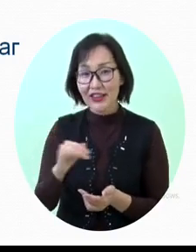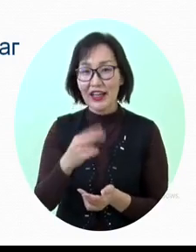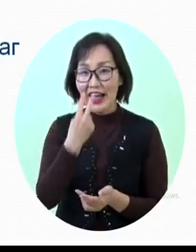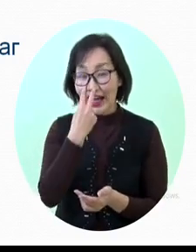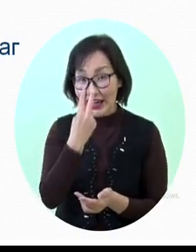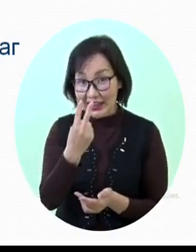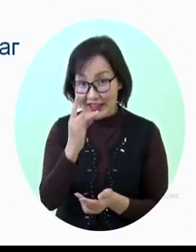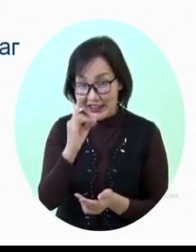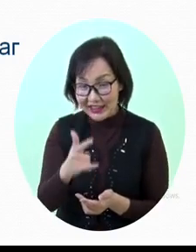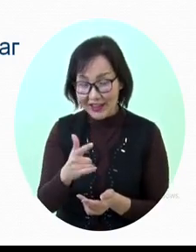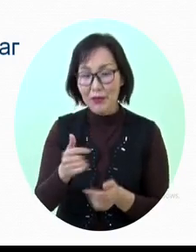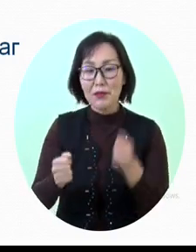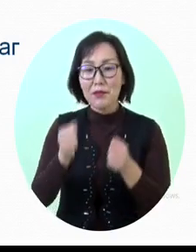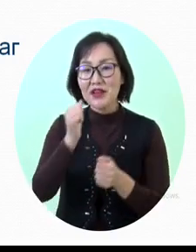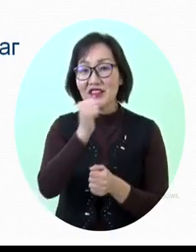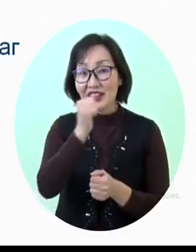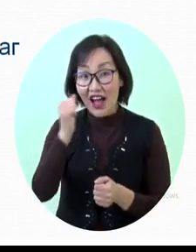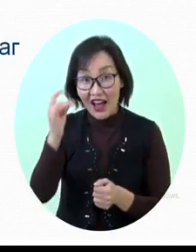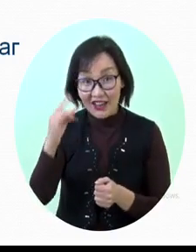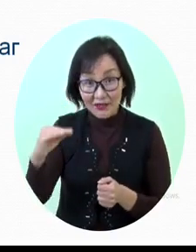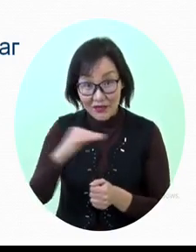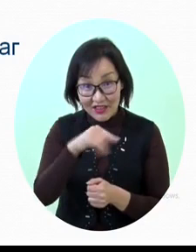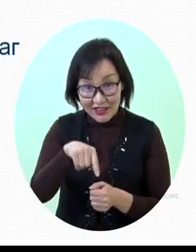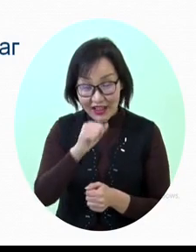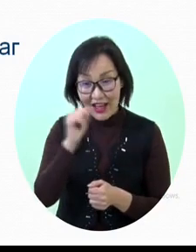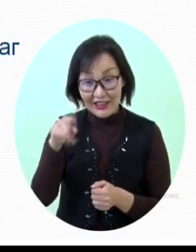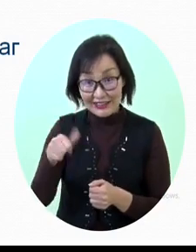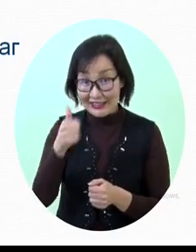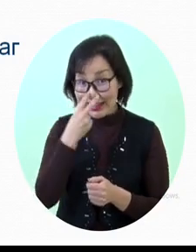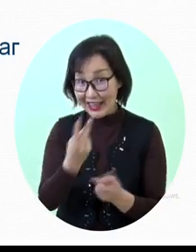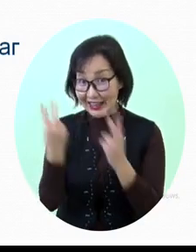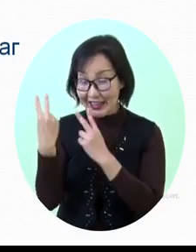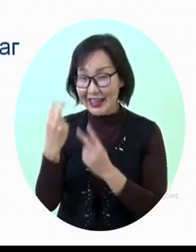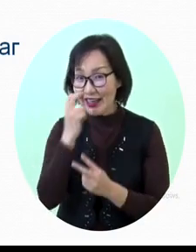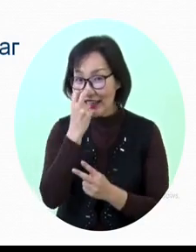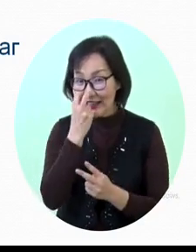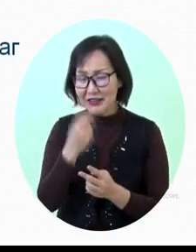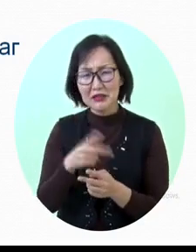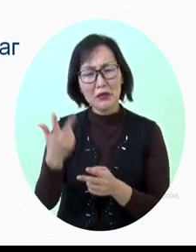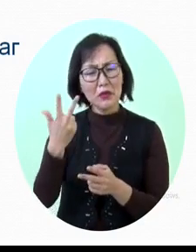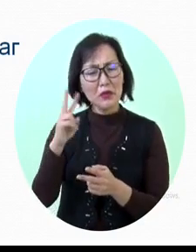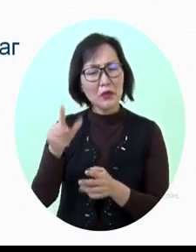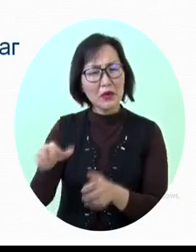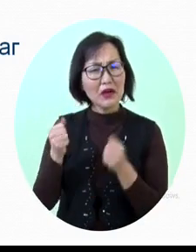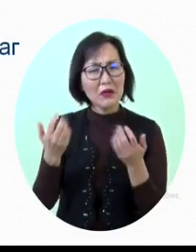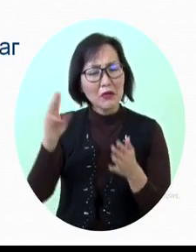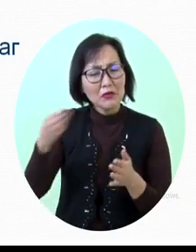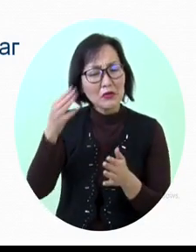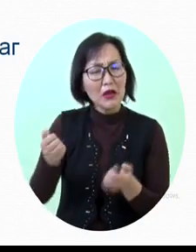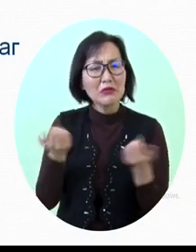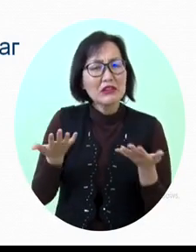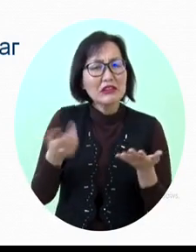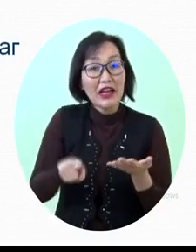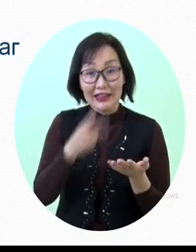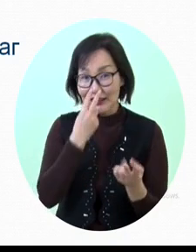харахыг машинаар гэсэн 3 үгийг тодруулсан байна. За, хүүхдүүдээ сайн ажиглаарай. Яагаад энэ 3 үгийг багш нь